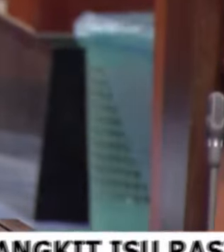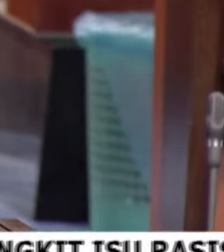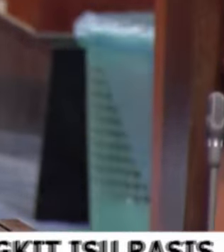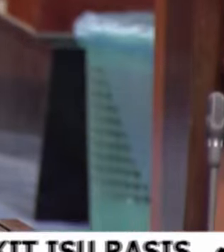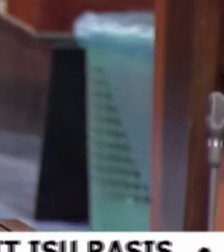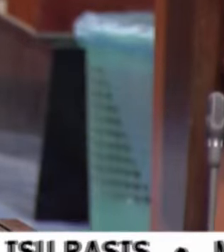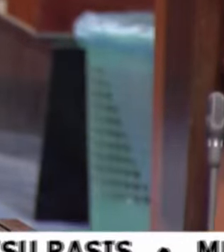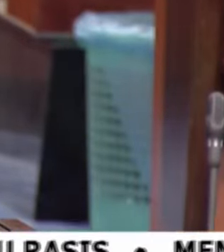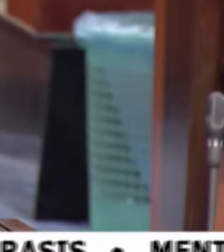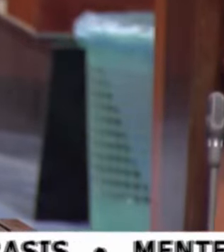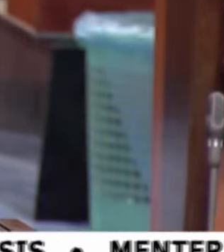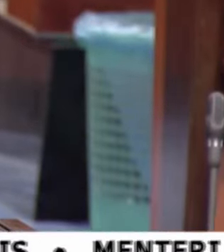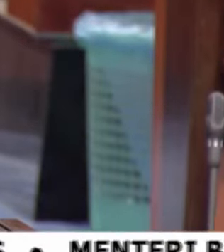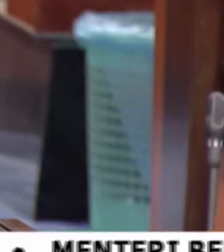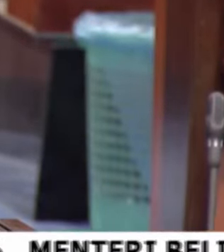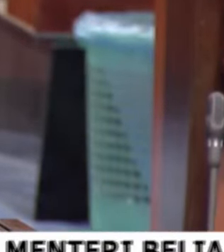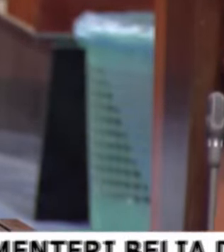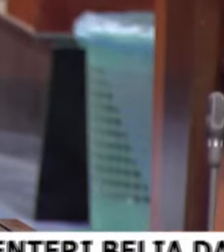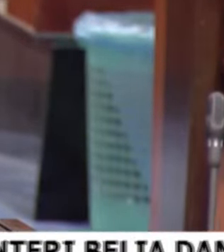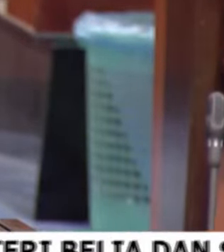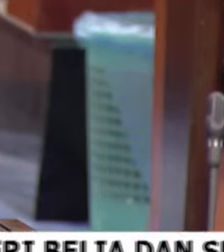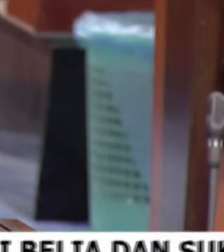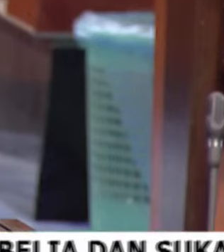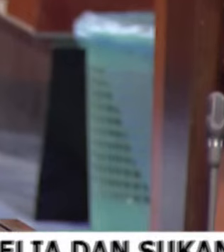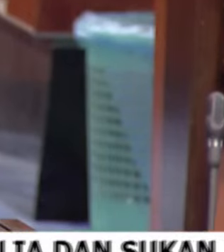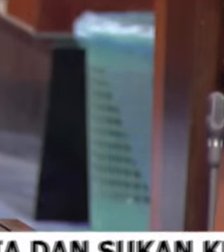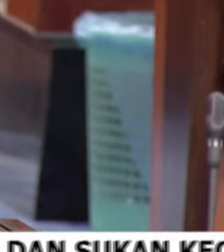telah bertambah sebanyak 800 juta